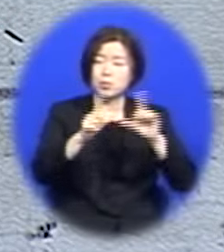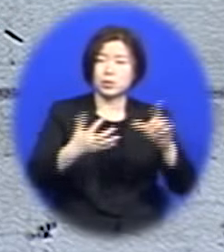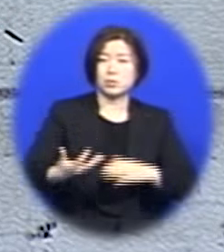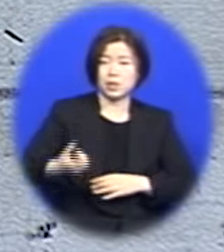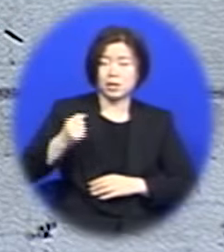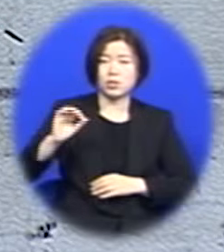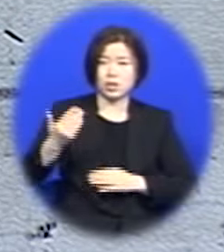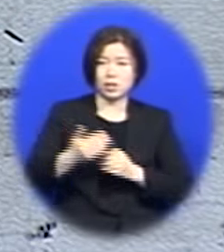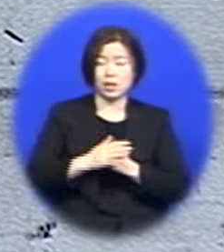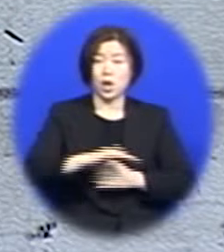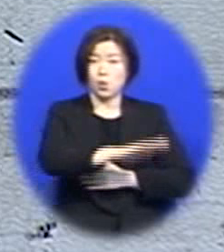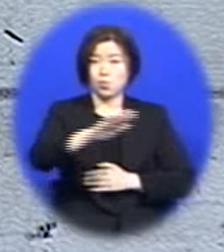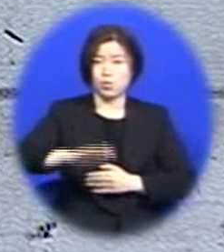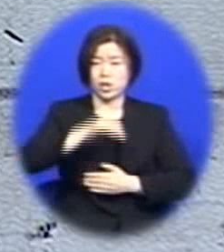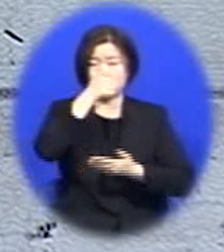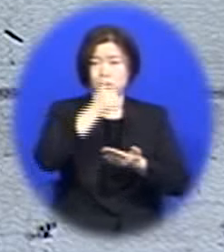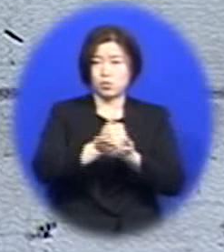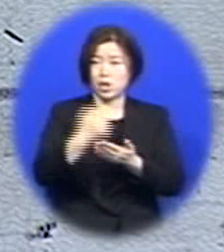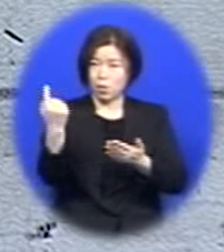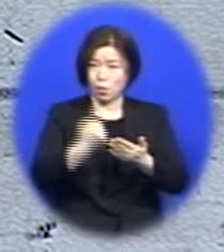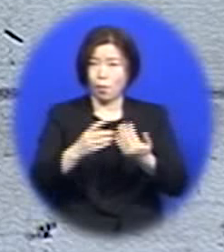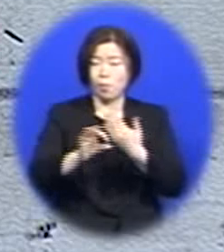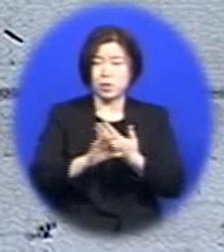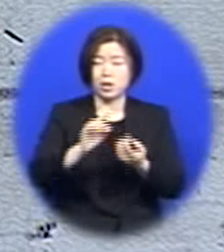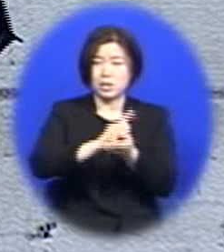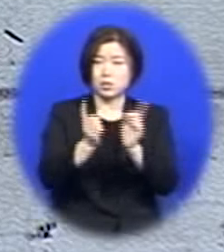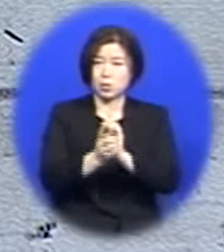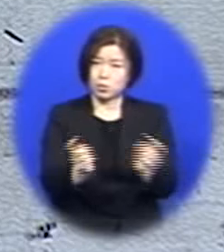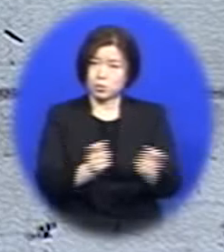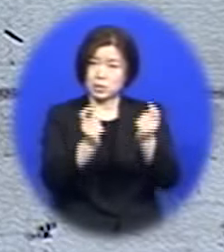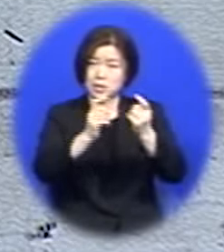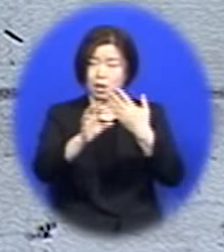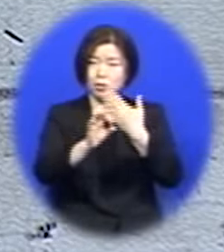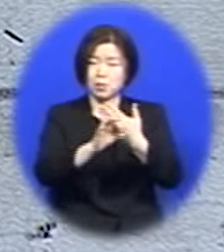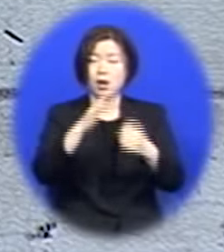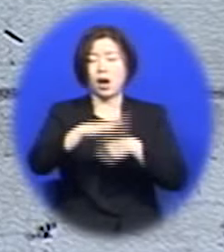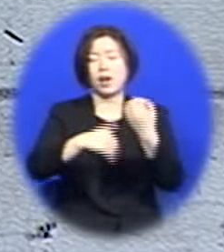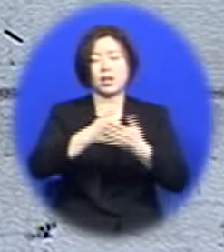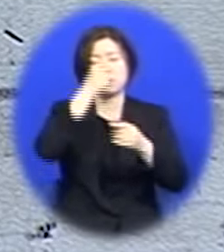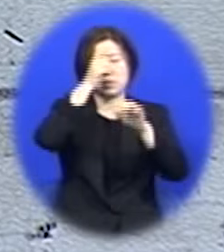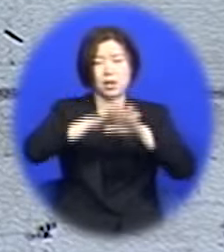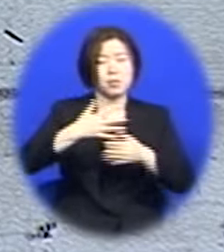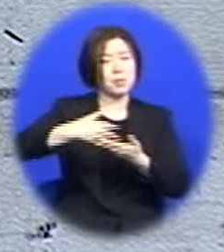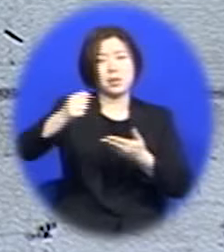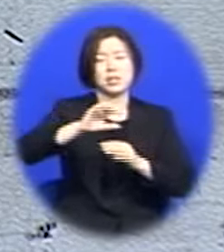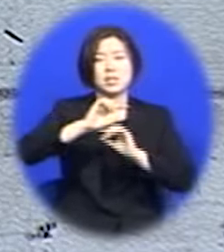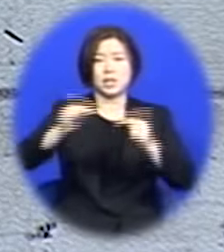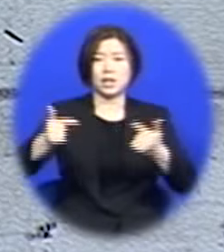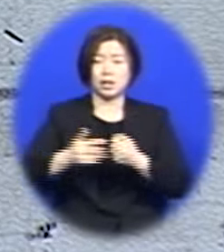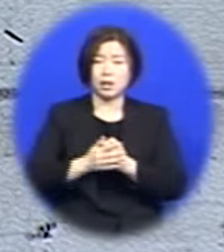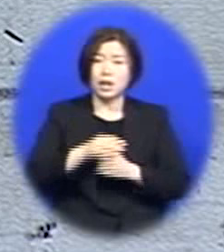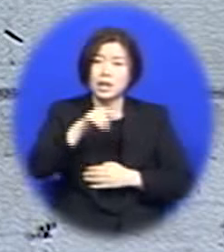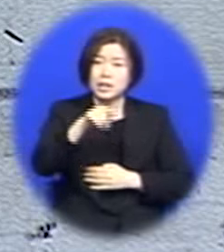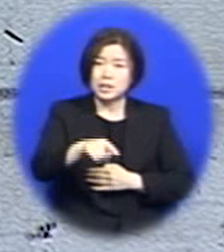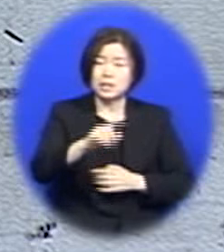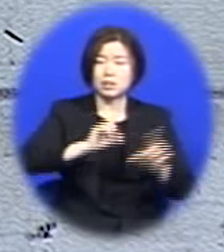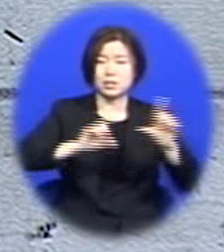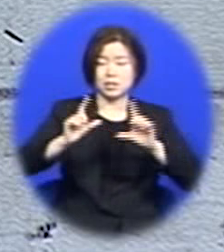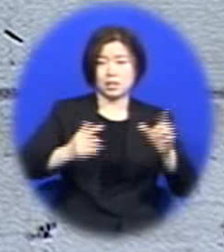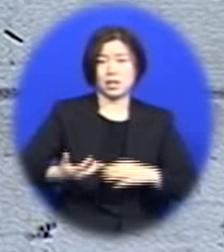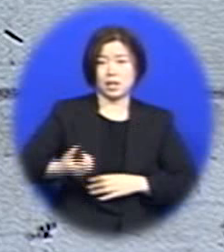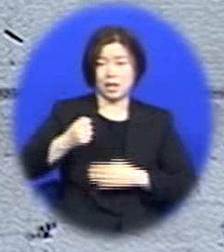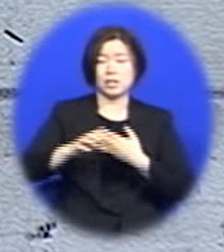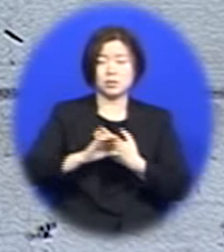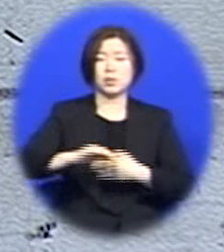우리에게 죄가 들어오면, 우리가 서로 싸우면 하나님 예배 안 받으십니다. 이런 자세를 가지면 우리가